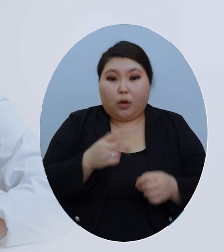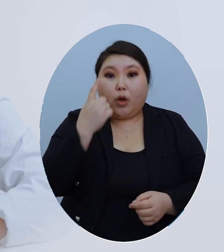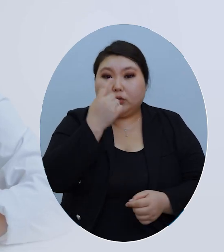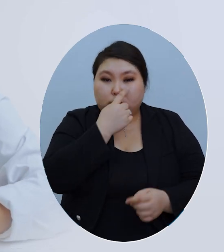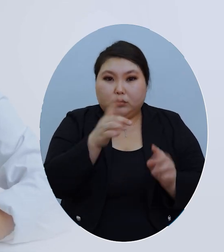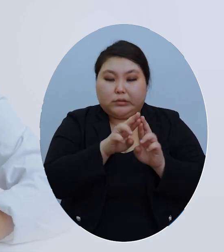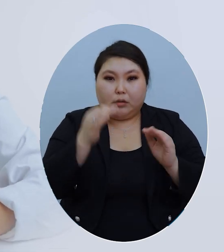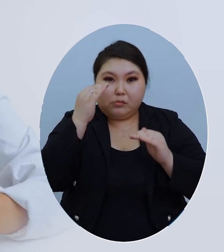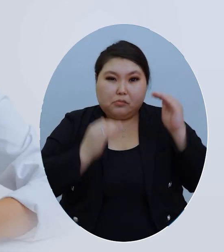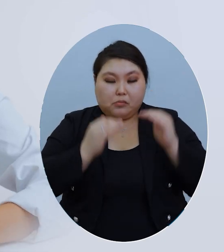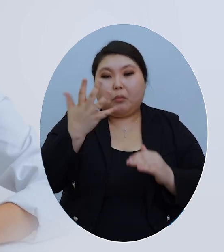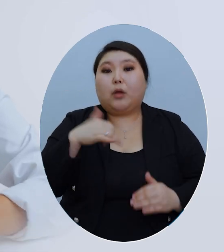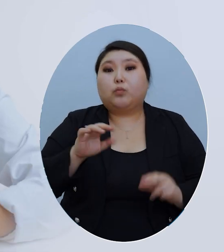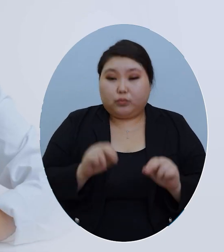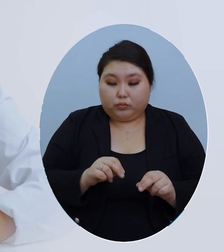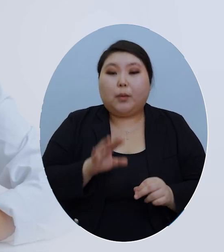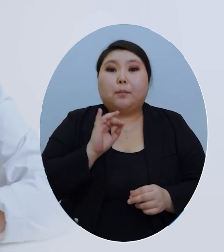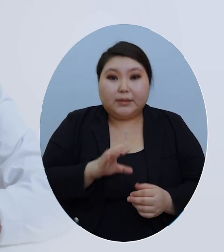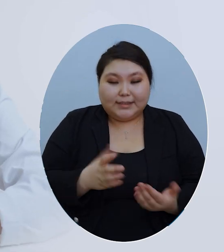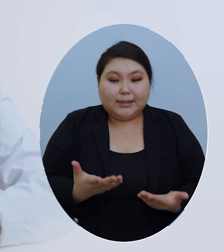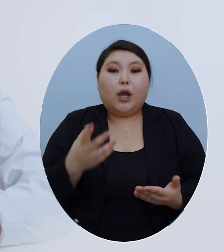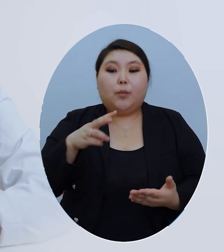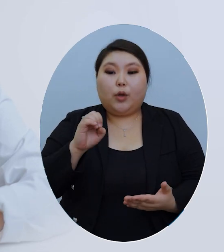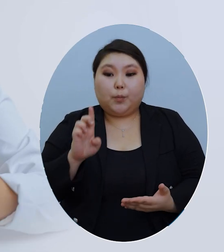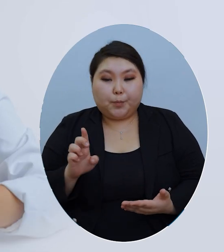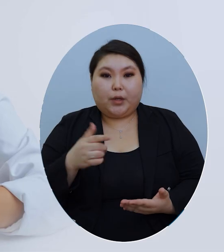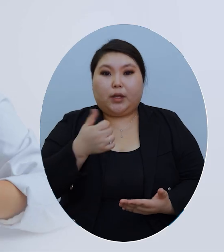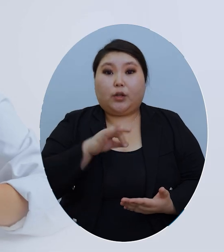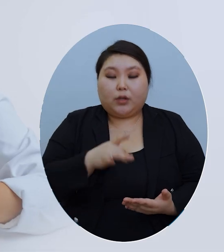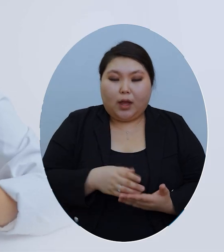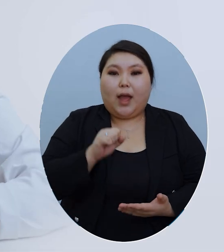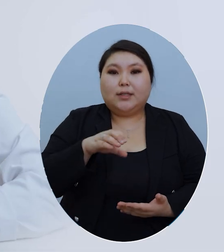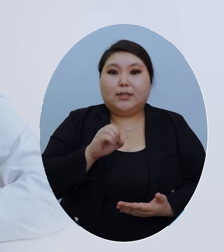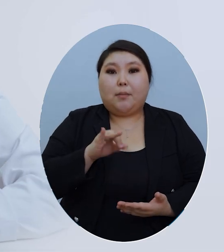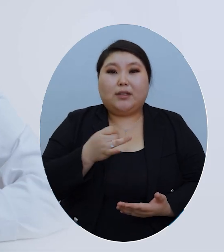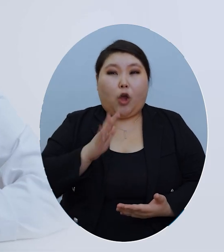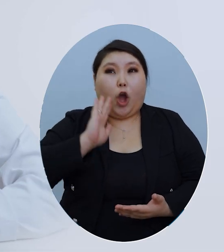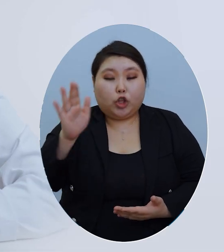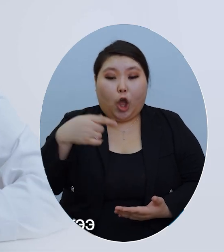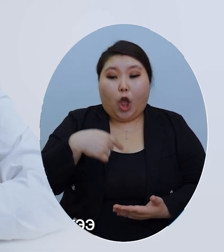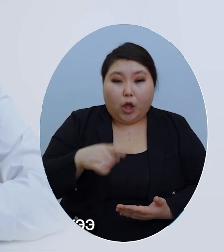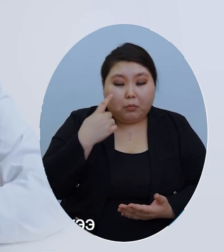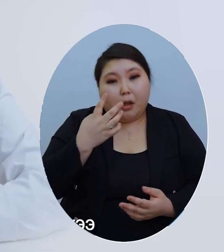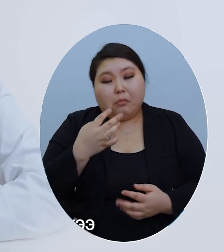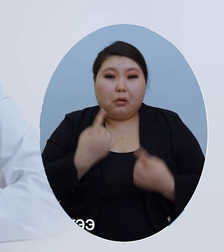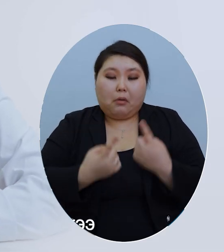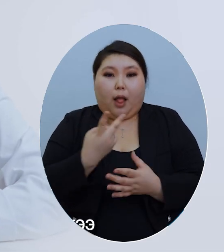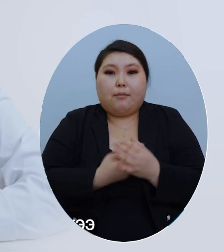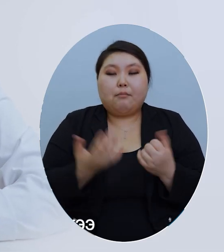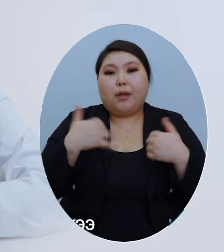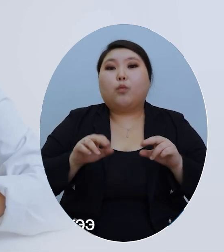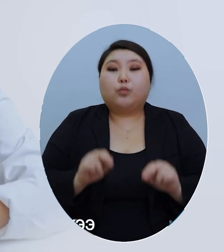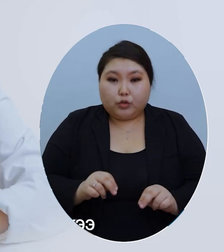болдог. Мөн миоп, гиперметроп, астигматизм ямар ч хэлбэрээр хавсарч тохиолдож болдог. Бас нэг анхаарах